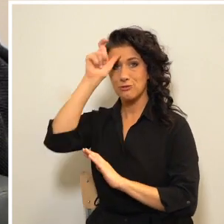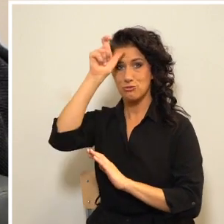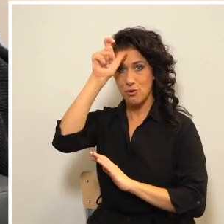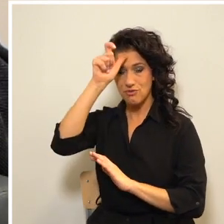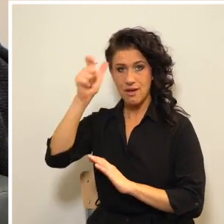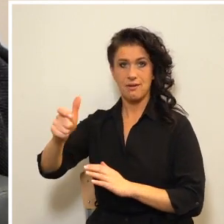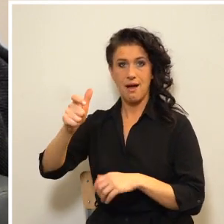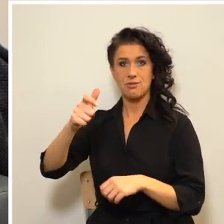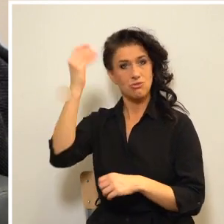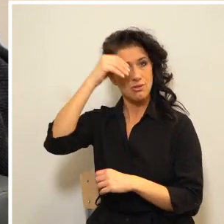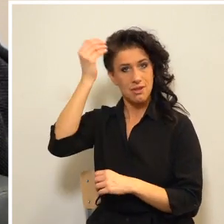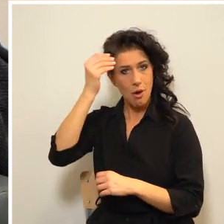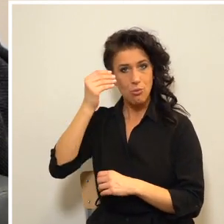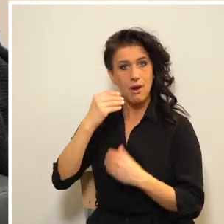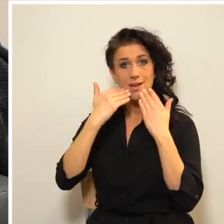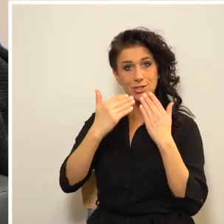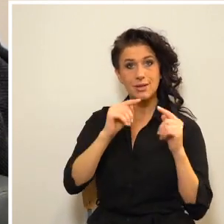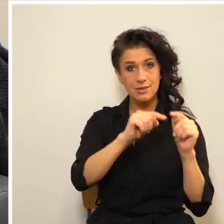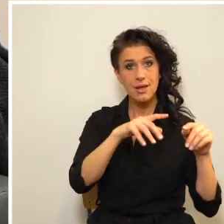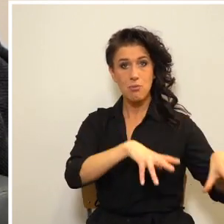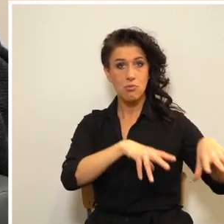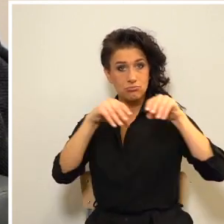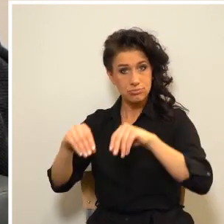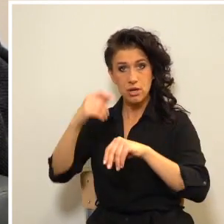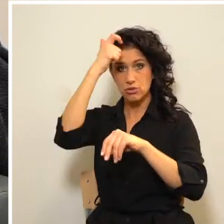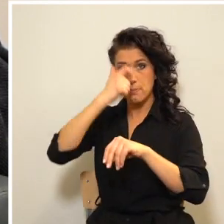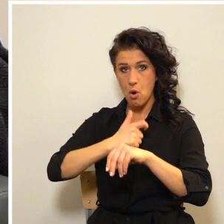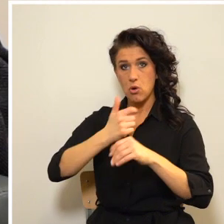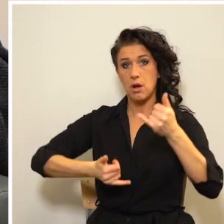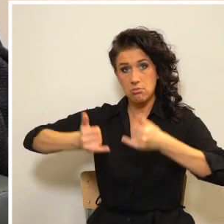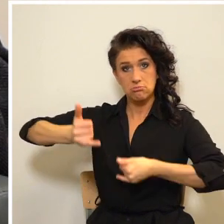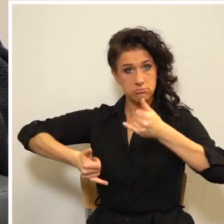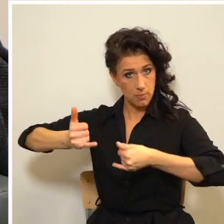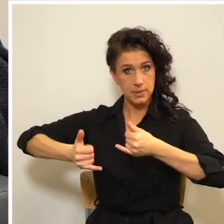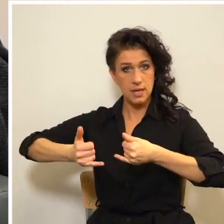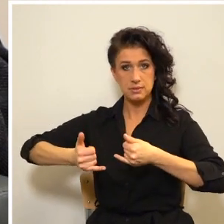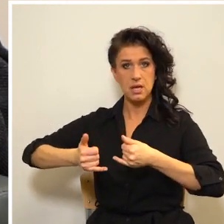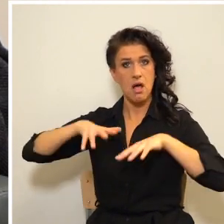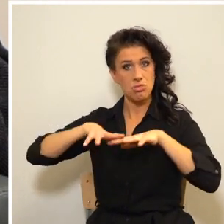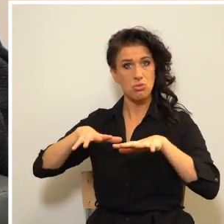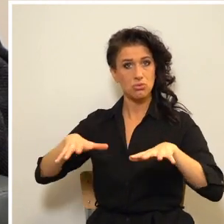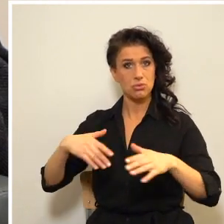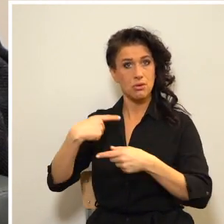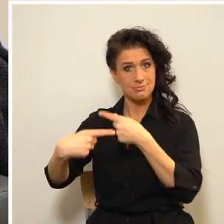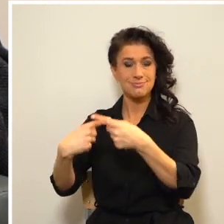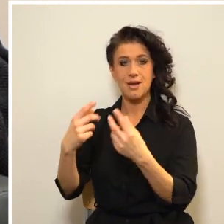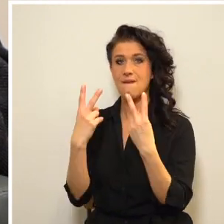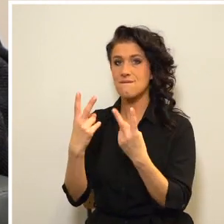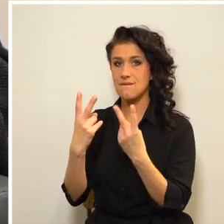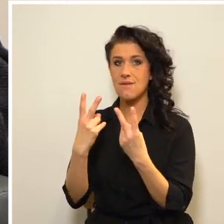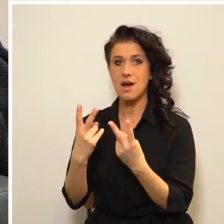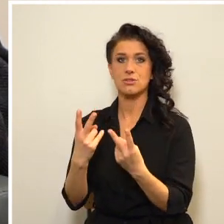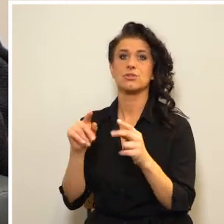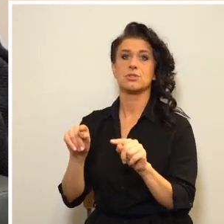niejeden zawdzięcza swoje życie transplantacji organu metoda przeszczepiania coraz częściej okazuje się ważnym sposobem